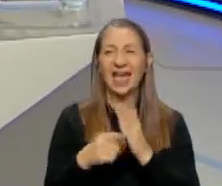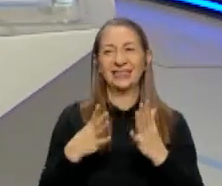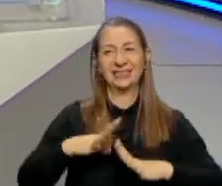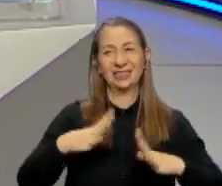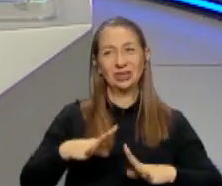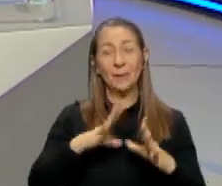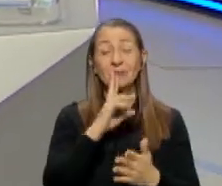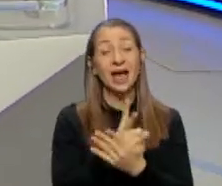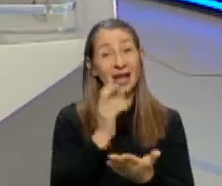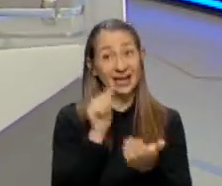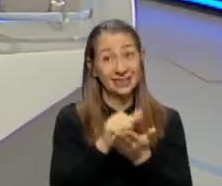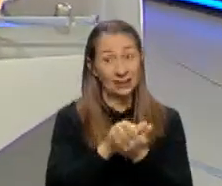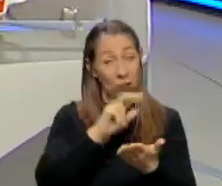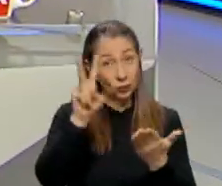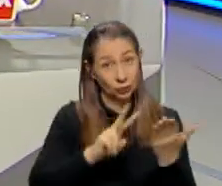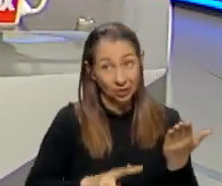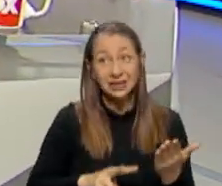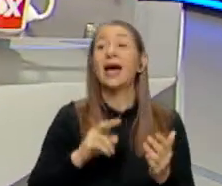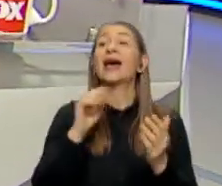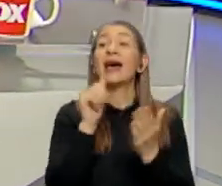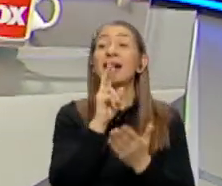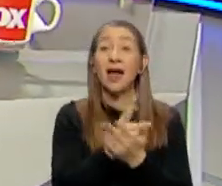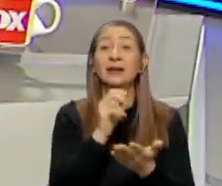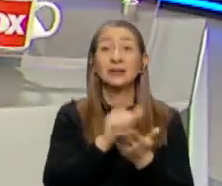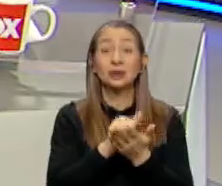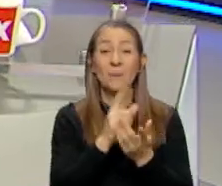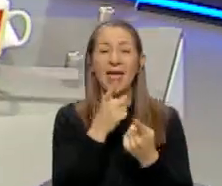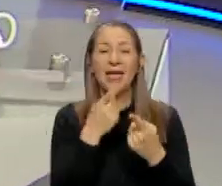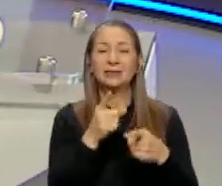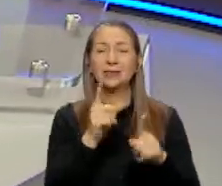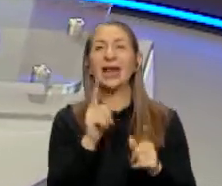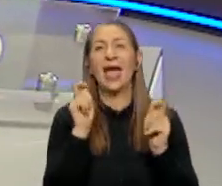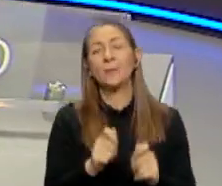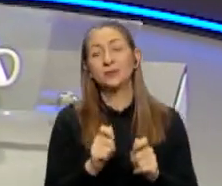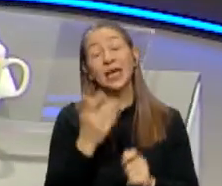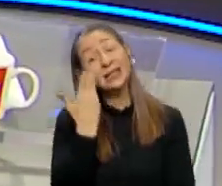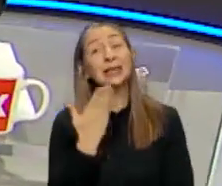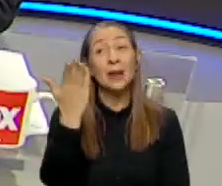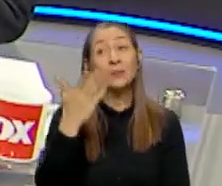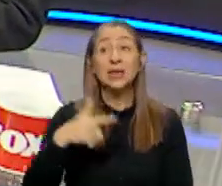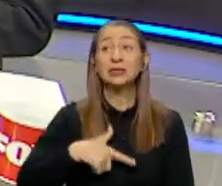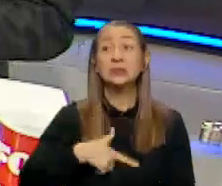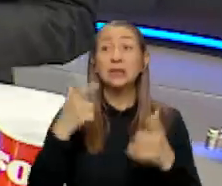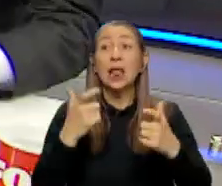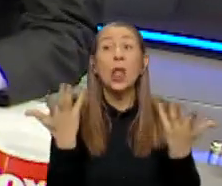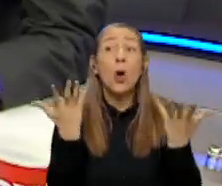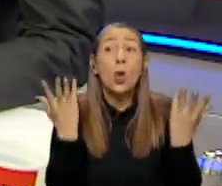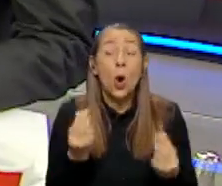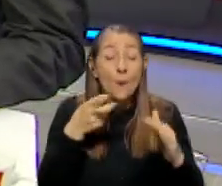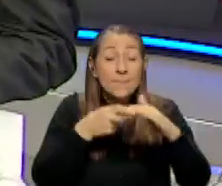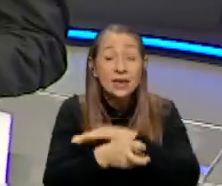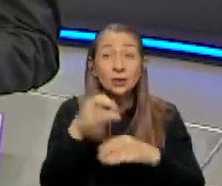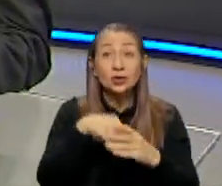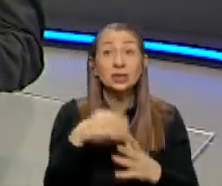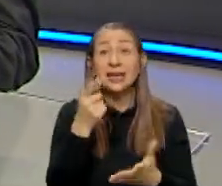karar gazetesinden de okuyacağız karar gazetesi de bir ironiyle yaklaşmış izleyelim İzmir'de ne oluyor Metro